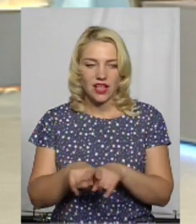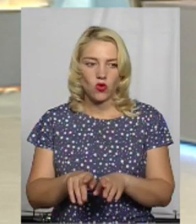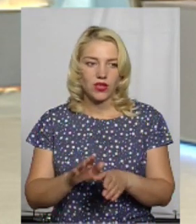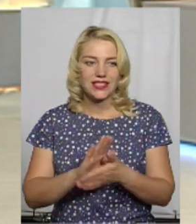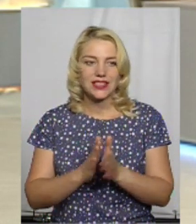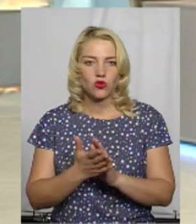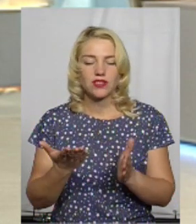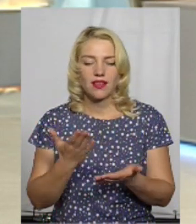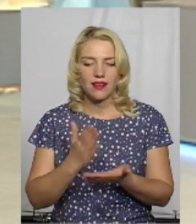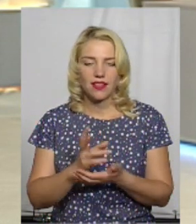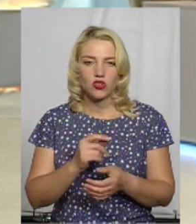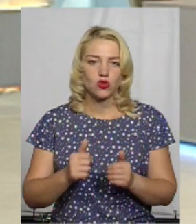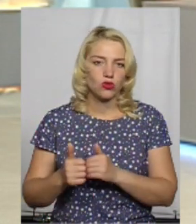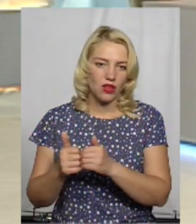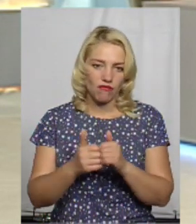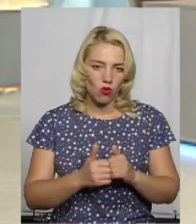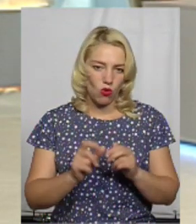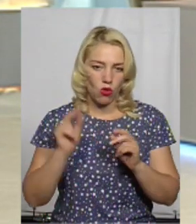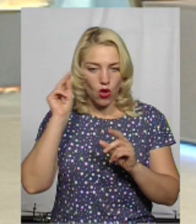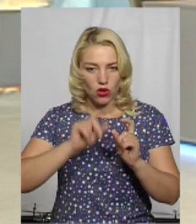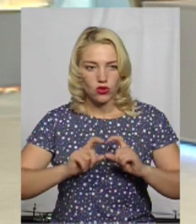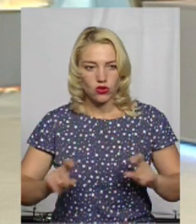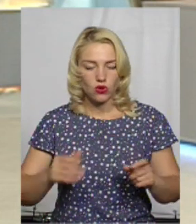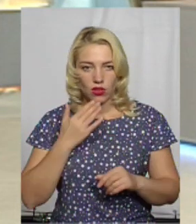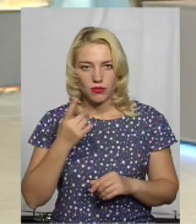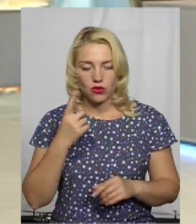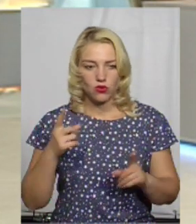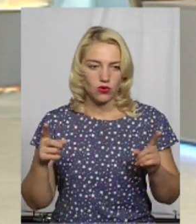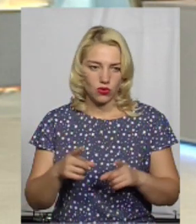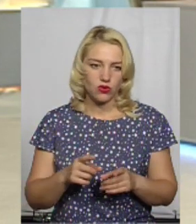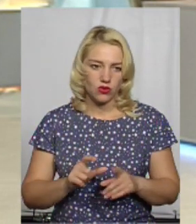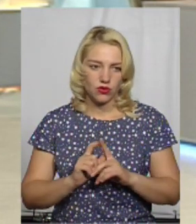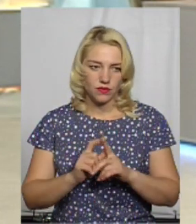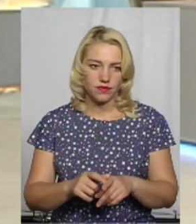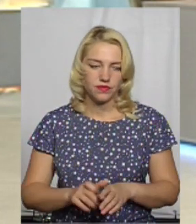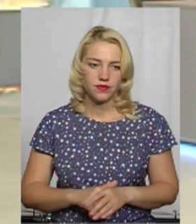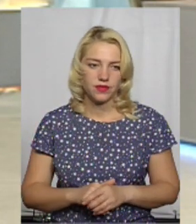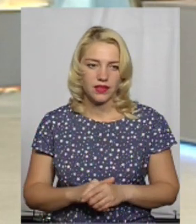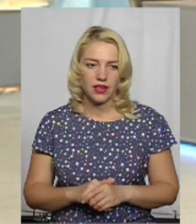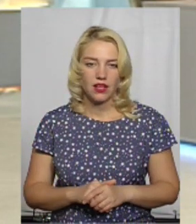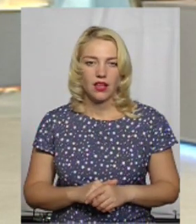ситуації, яка склалась навколо школи і цих довідок? Хтось один, дуже коротко. Пане Борис.